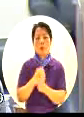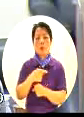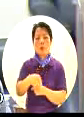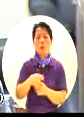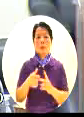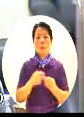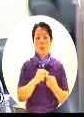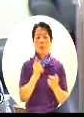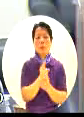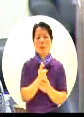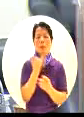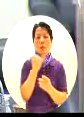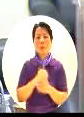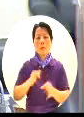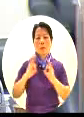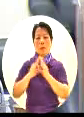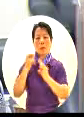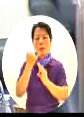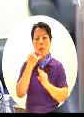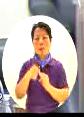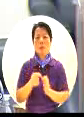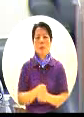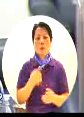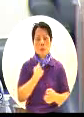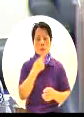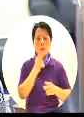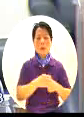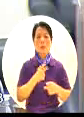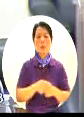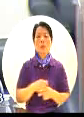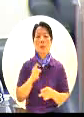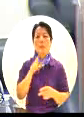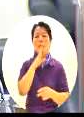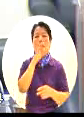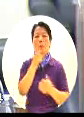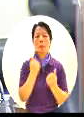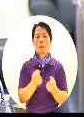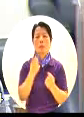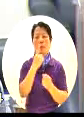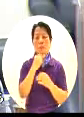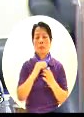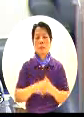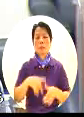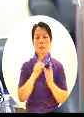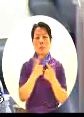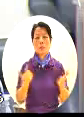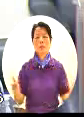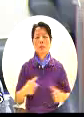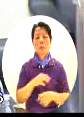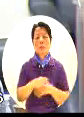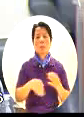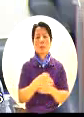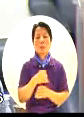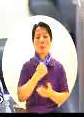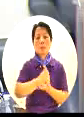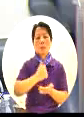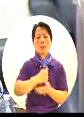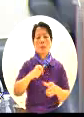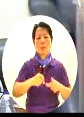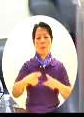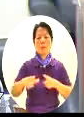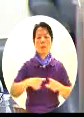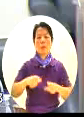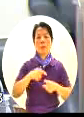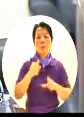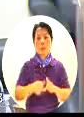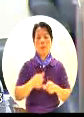点哪里最好？我相信哈。就是在我们多功能经贸园区是最好一个地点了、啊、